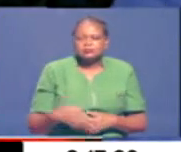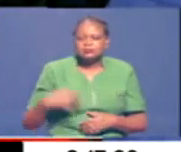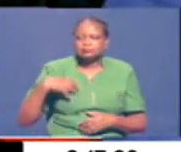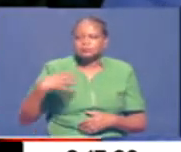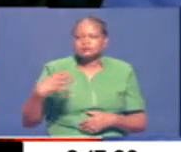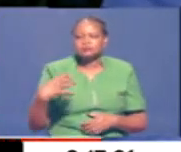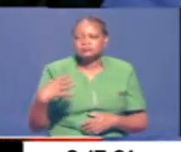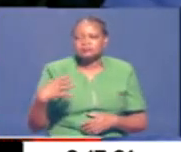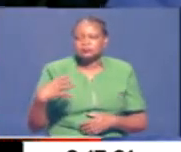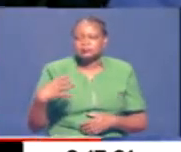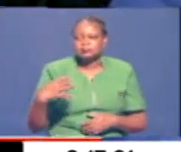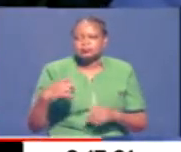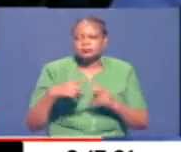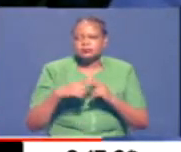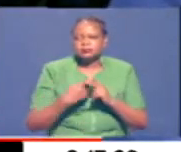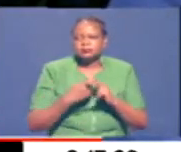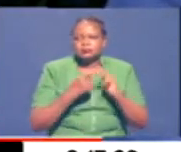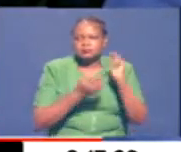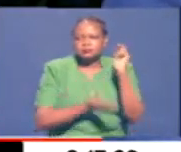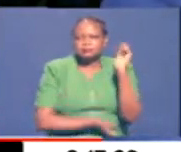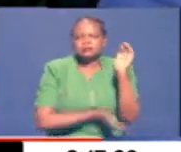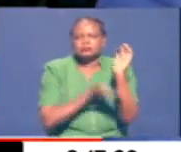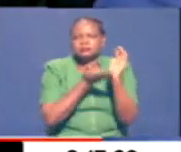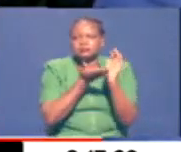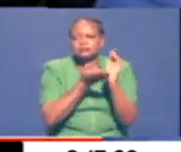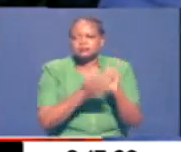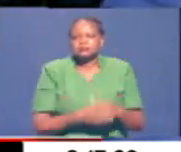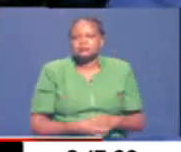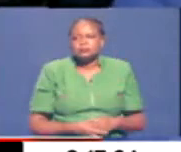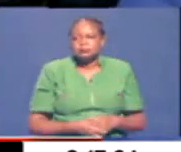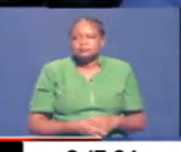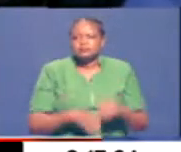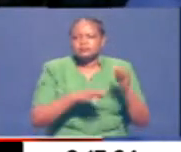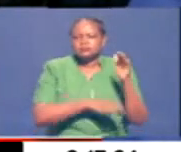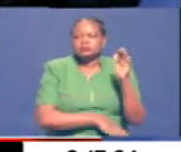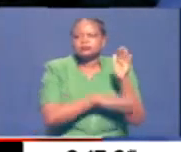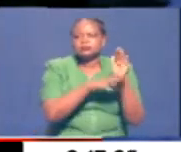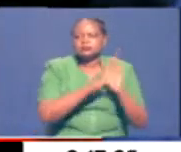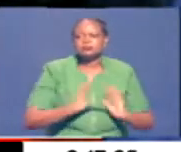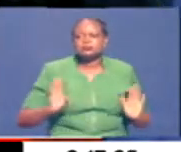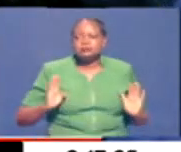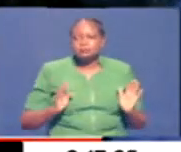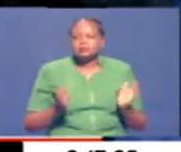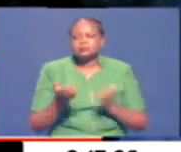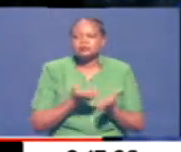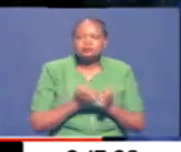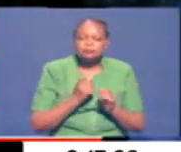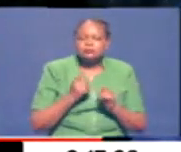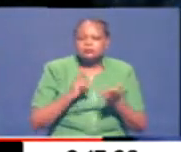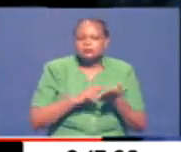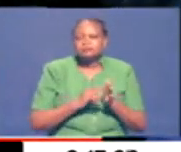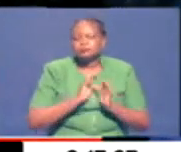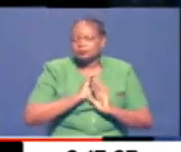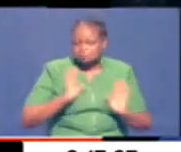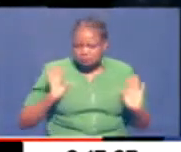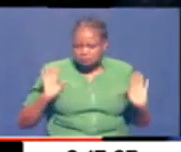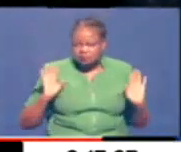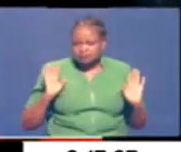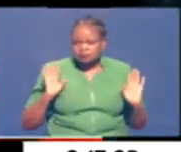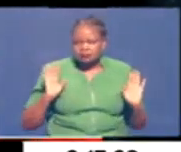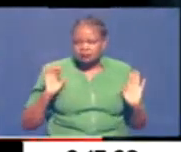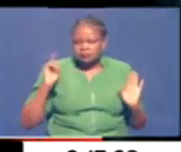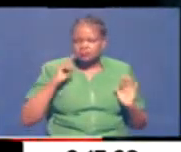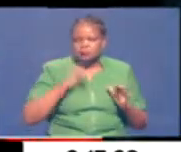utajiri unaanza chini ukienda juu, bottom up economy. Sasa hiyo ndio inaelekea na hiyo ndio